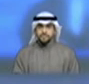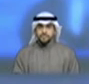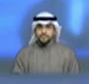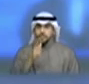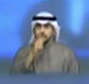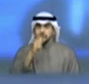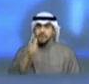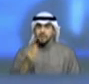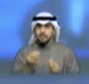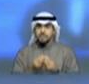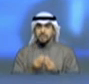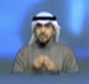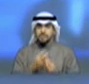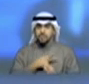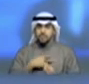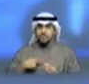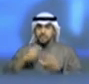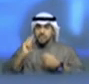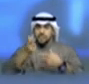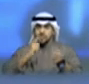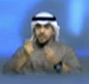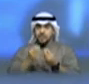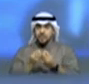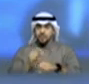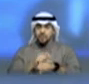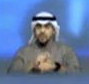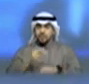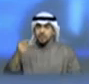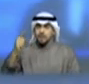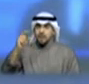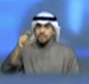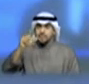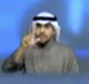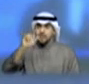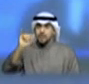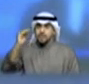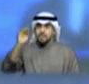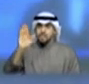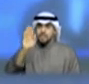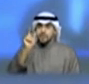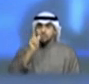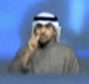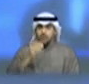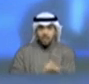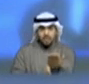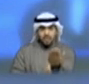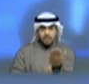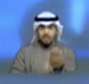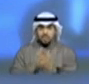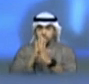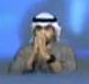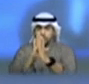قال نائب رئيس مجلس الوزراء وزير التجارة والصناعة الدكتور عبد المحسن المدعج إن موعد استقبال طلبات الدعم للمشاريع